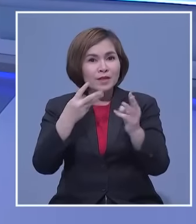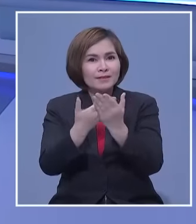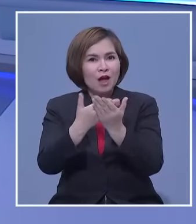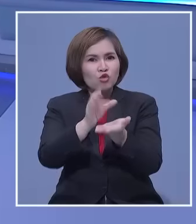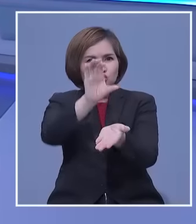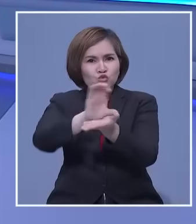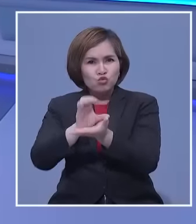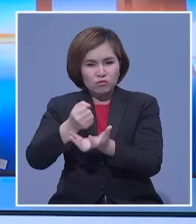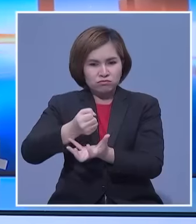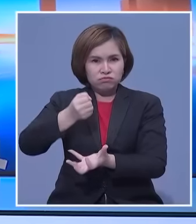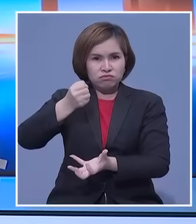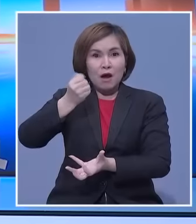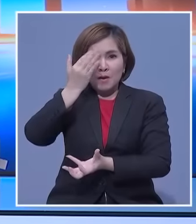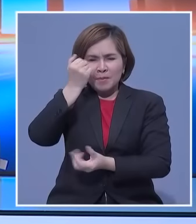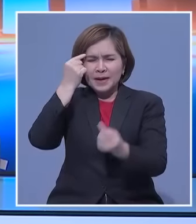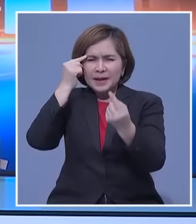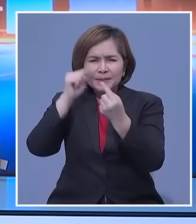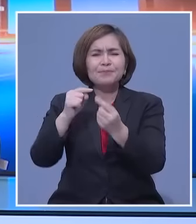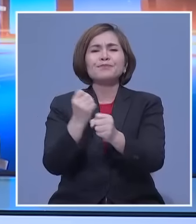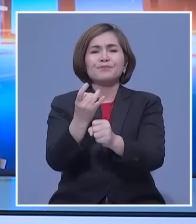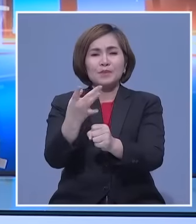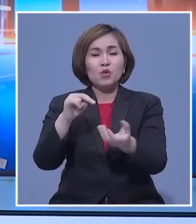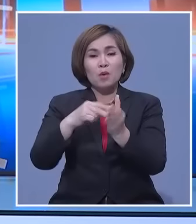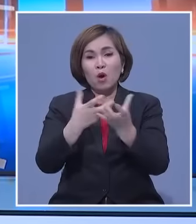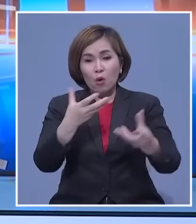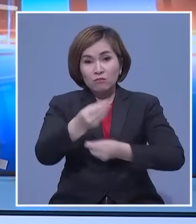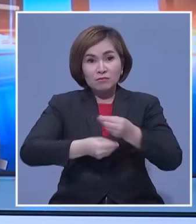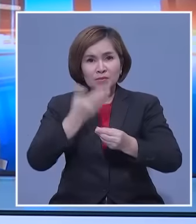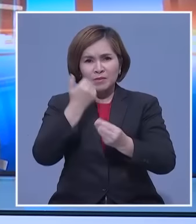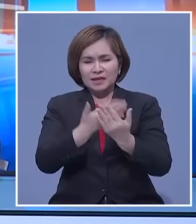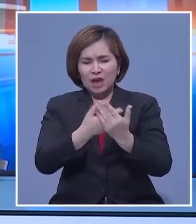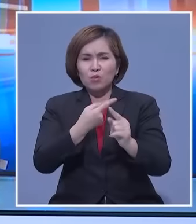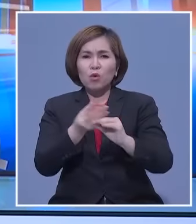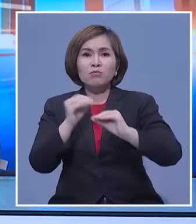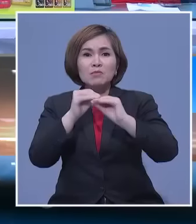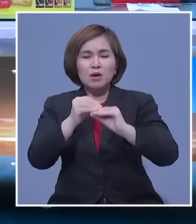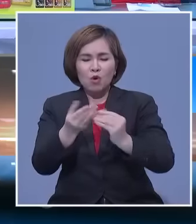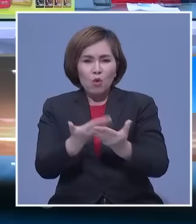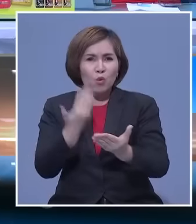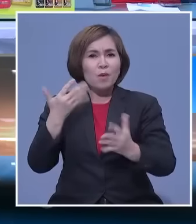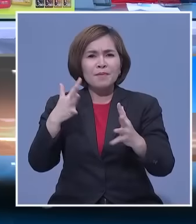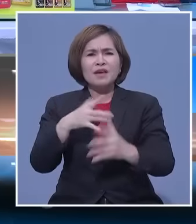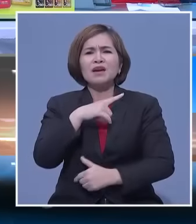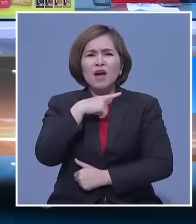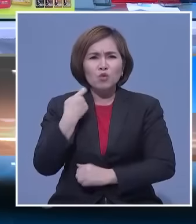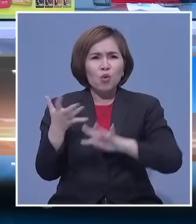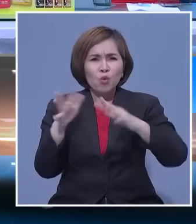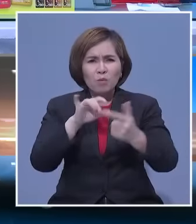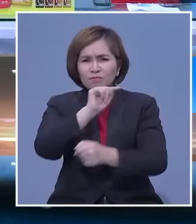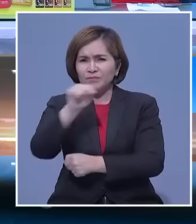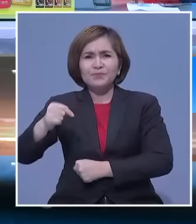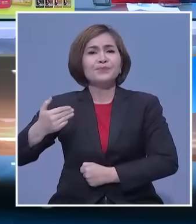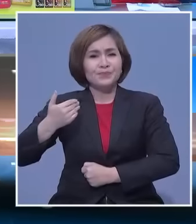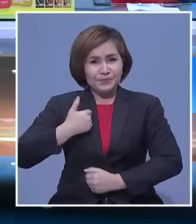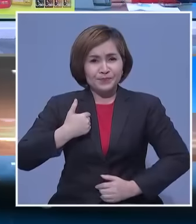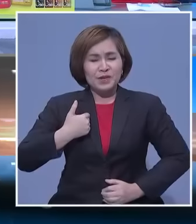ทุนมากกว่าการลงทุนอืคือมันไม่ใช่การที่จะเอาสินค้ามาขายแล้วรวยอย่างที่เขาขายฝันให้เจ๊งกันไปไม่รู้กี่รายนะคะ